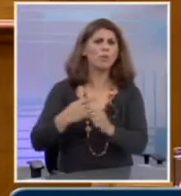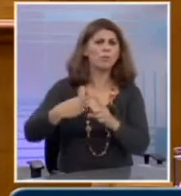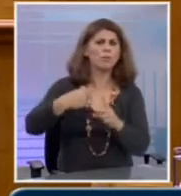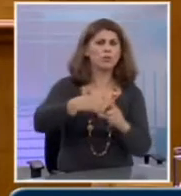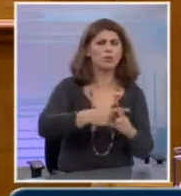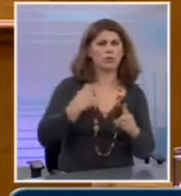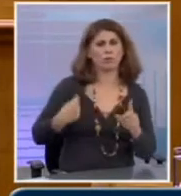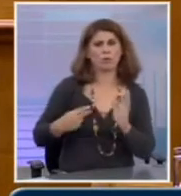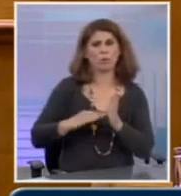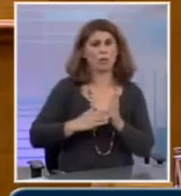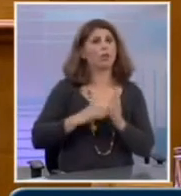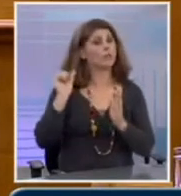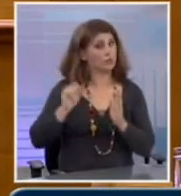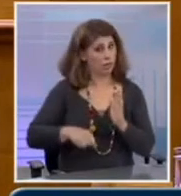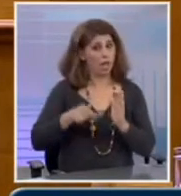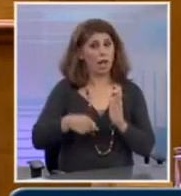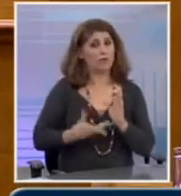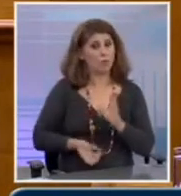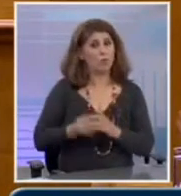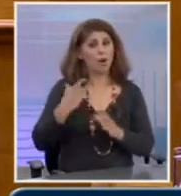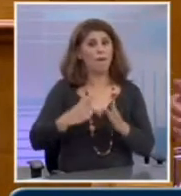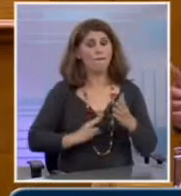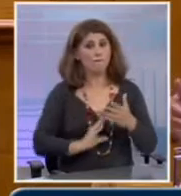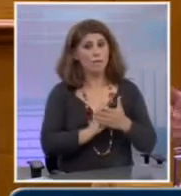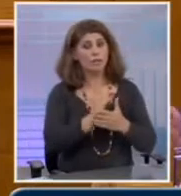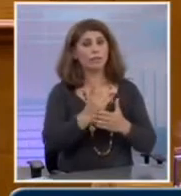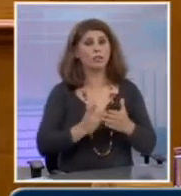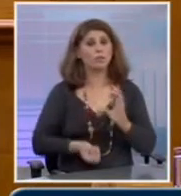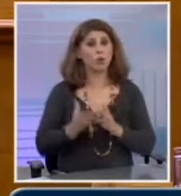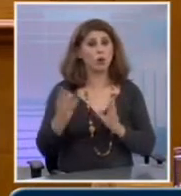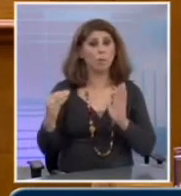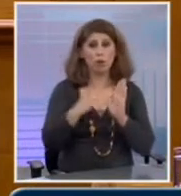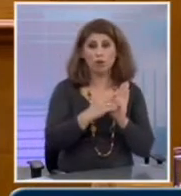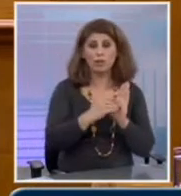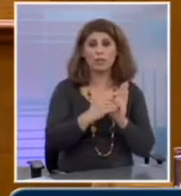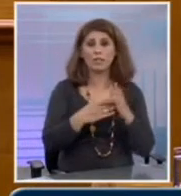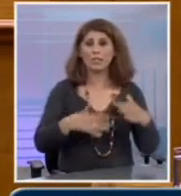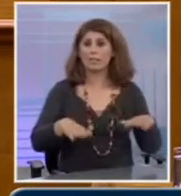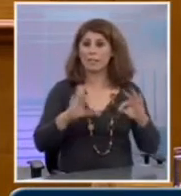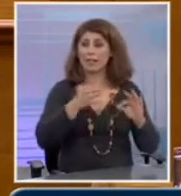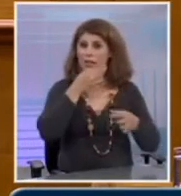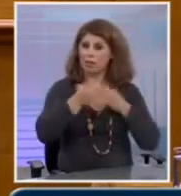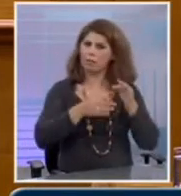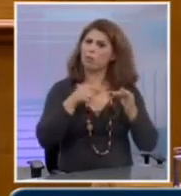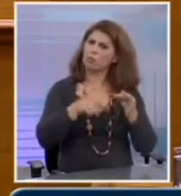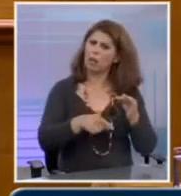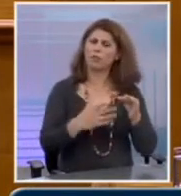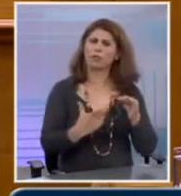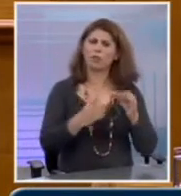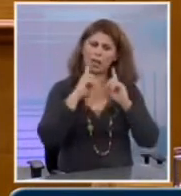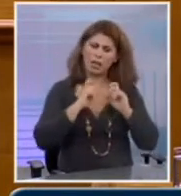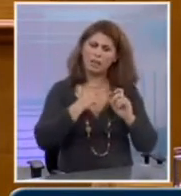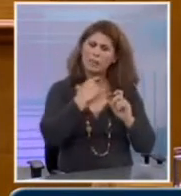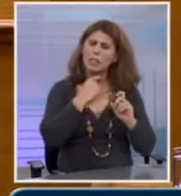Δημοκρατίας, βεβαίως αυτή η νέα βελτίωση, η νέα προσθήκη στην αρχική διατύπωση, που και αυτή είναι